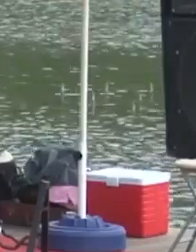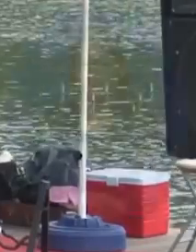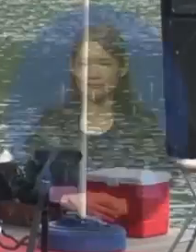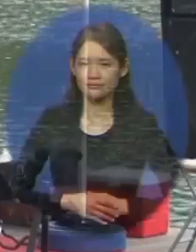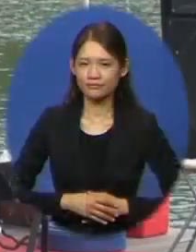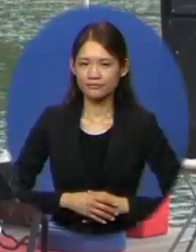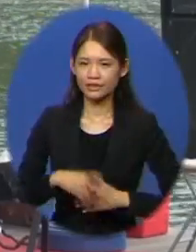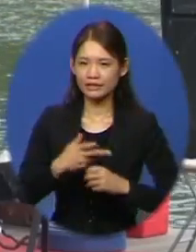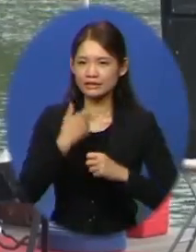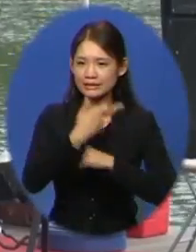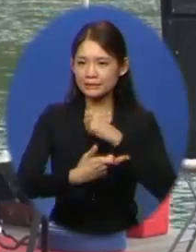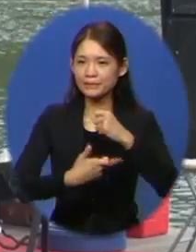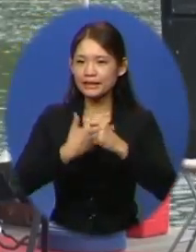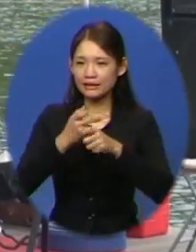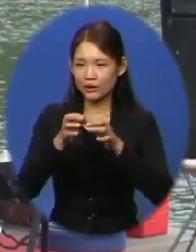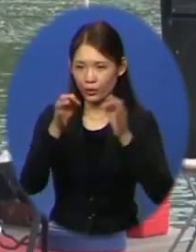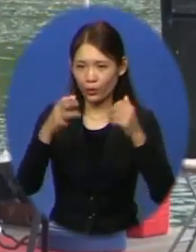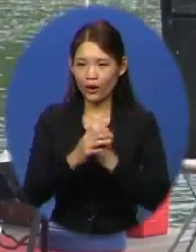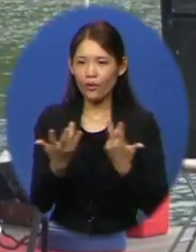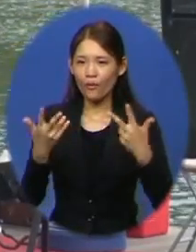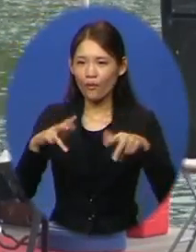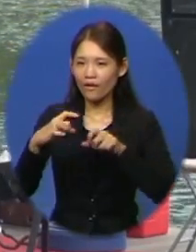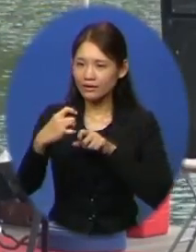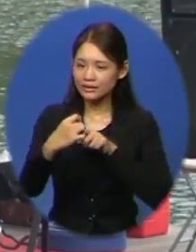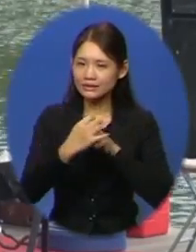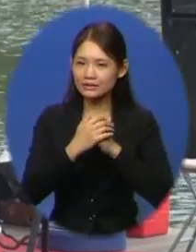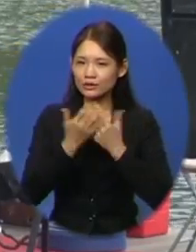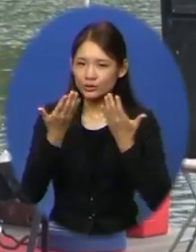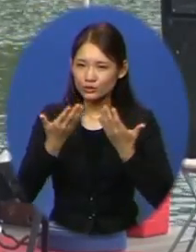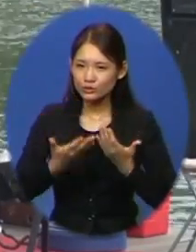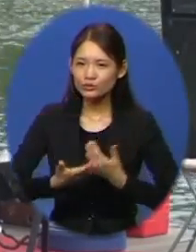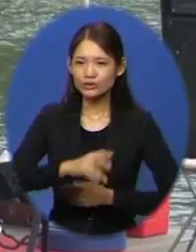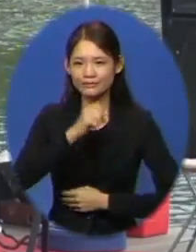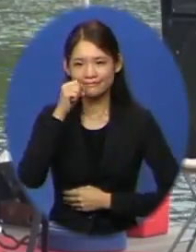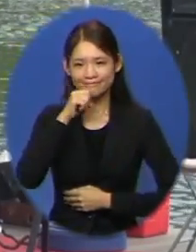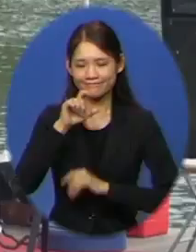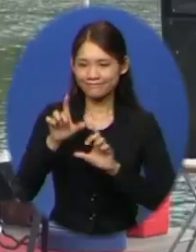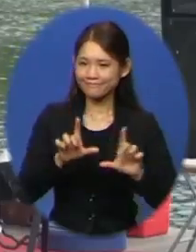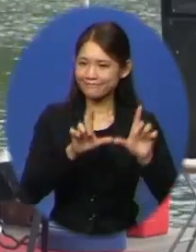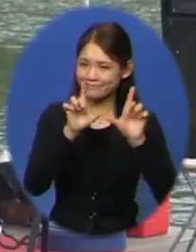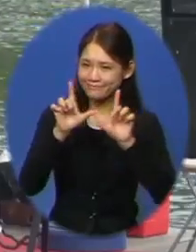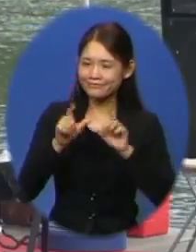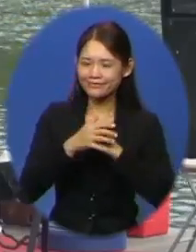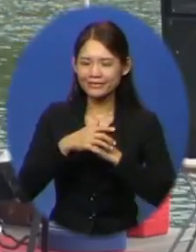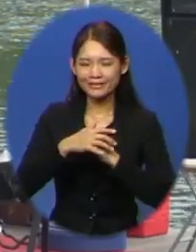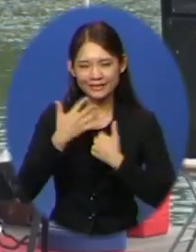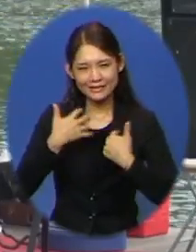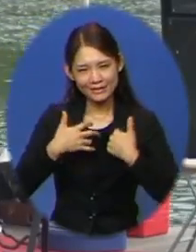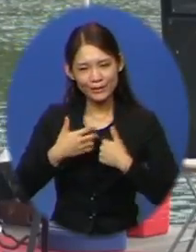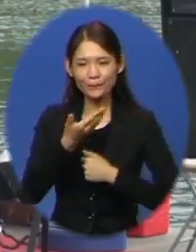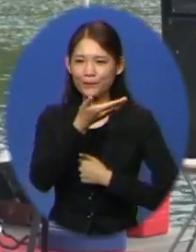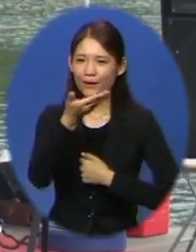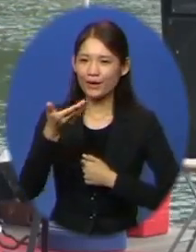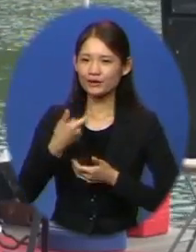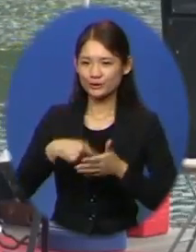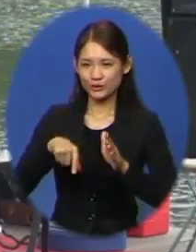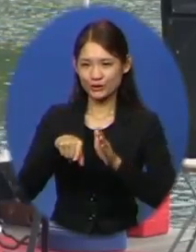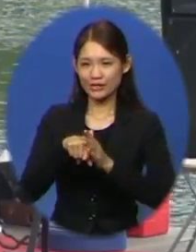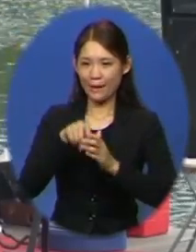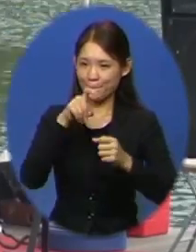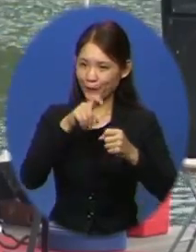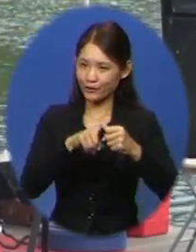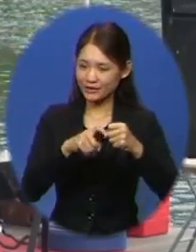12년 동안 공원에서 여가를 보내는 시민들의 눈과 귀를 즐겁게 하기 위해 마련되었다고